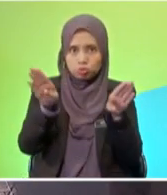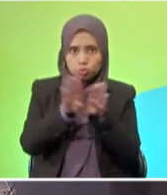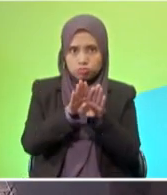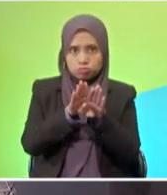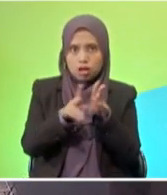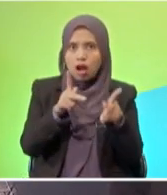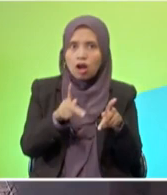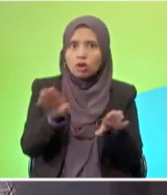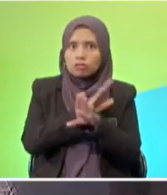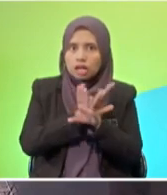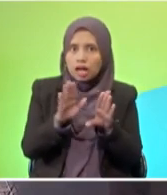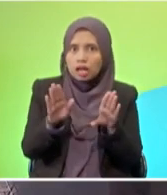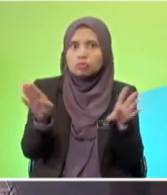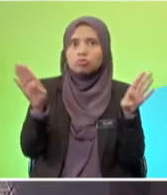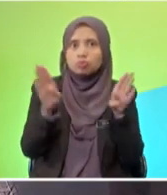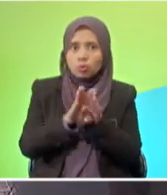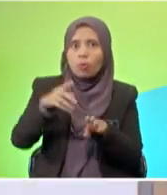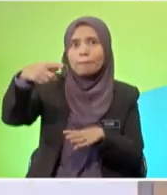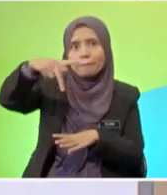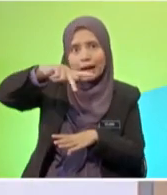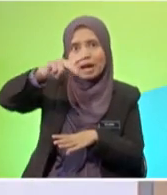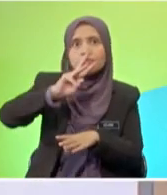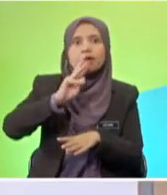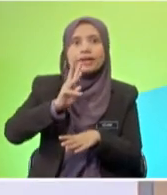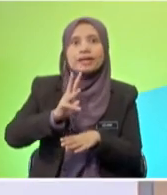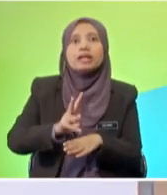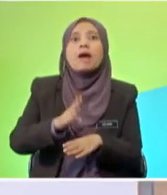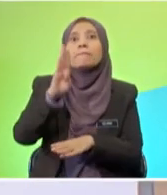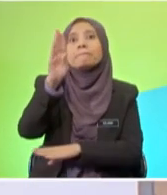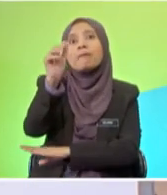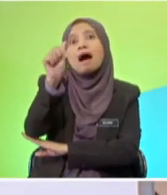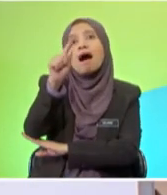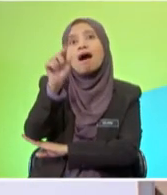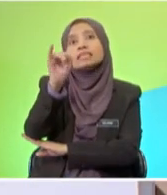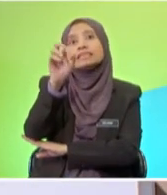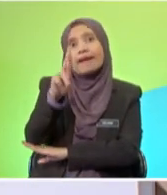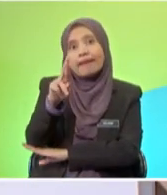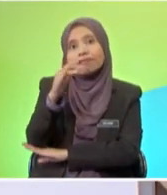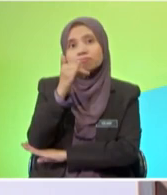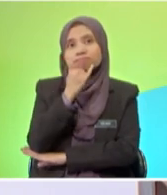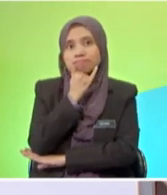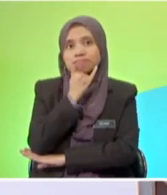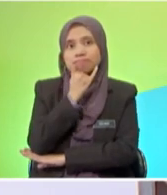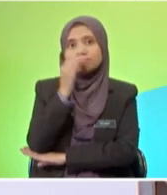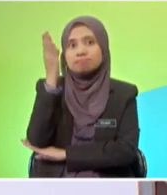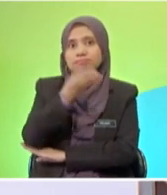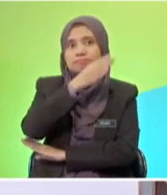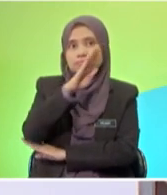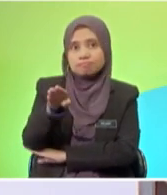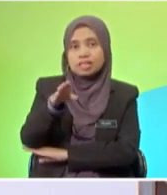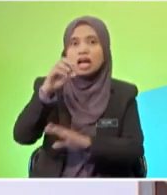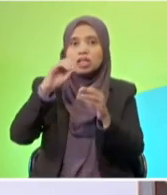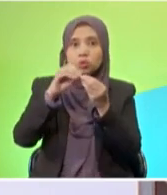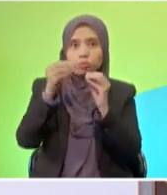pahit tersebut itu dipanggil pembanjiran oke apakah adab yang kedua ada yang kedua yaitu